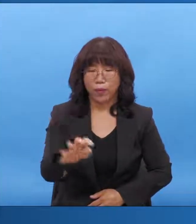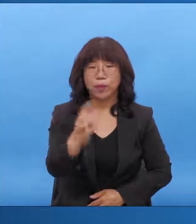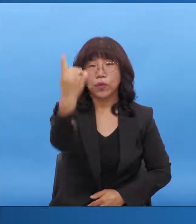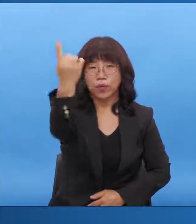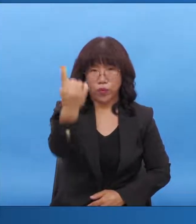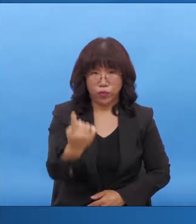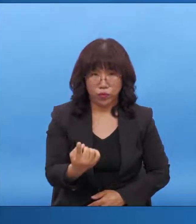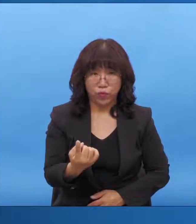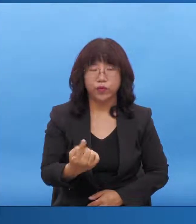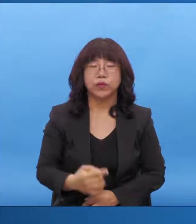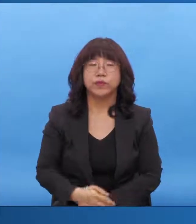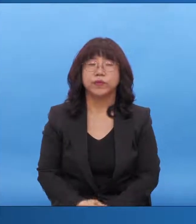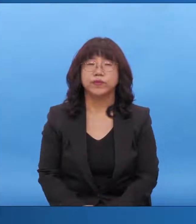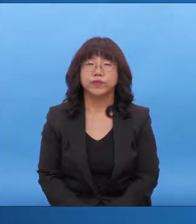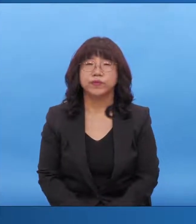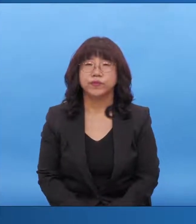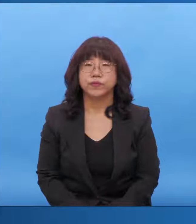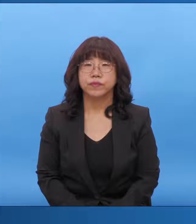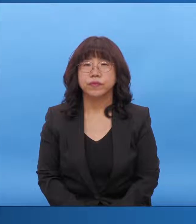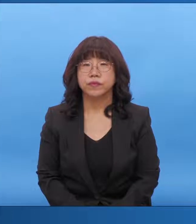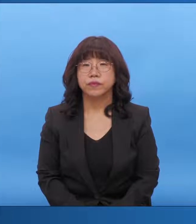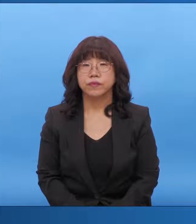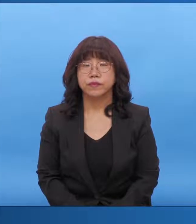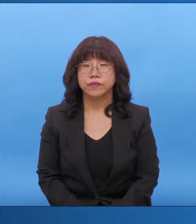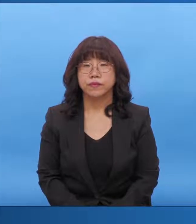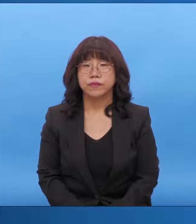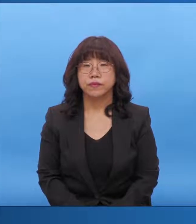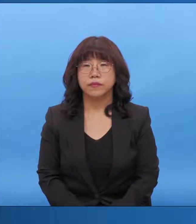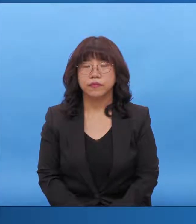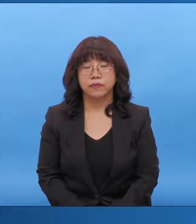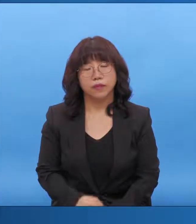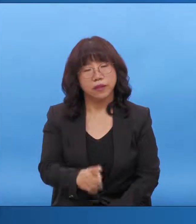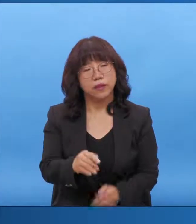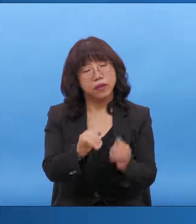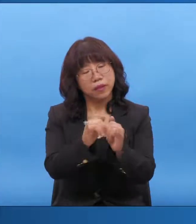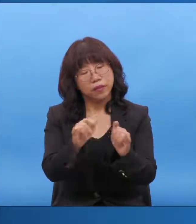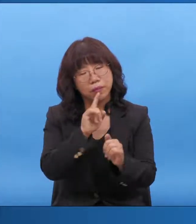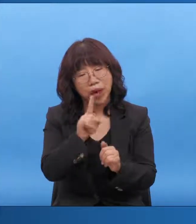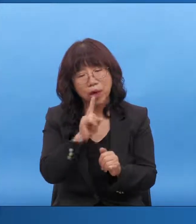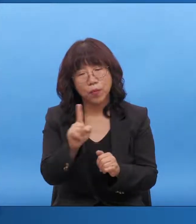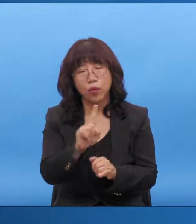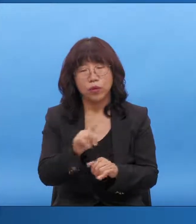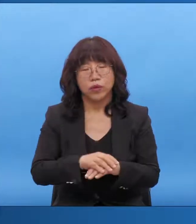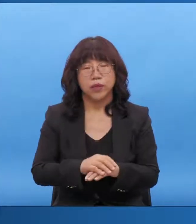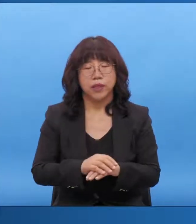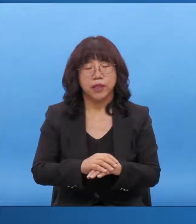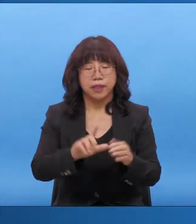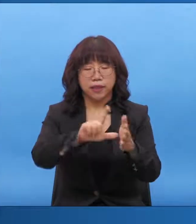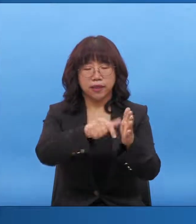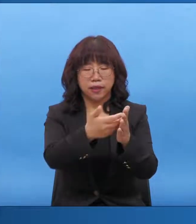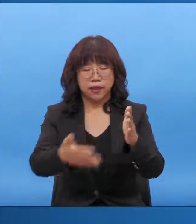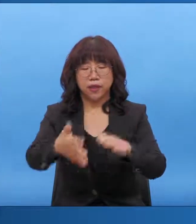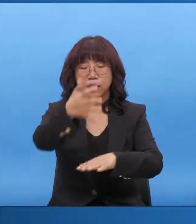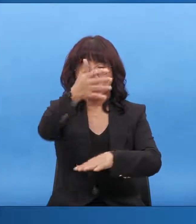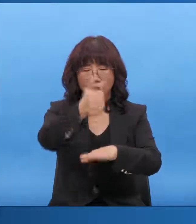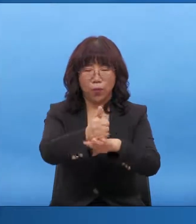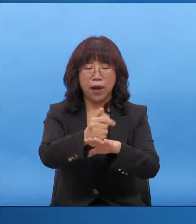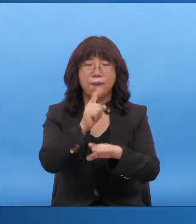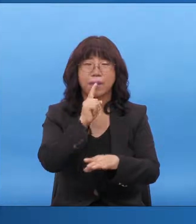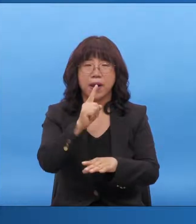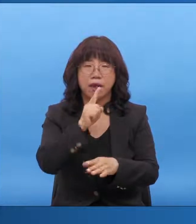그걸 보고 시대 종말 이렇게 얘기할 수 있습니다. And looking at that, we can say it's